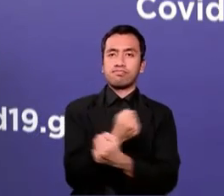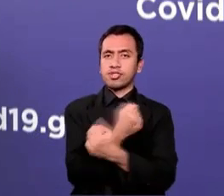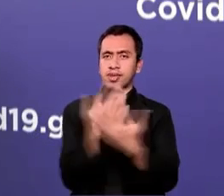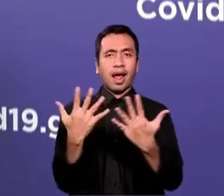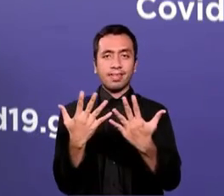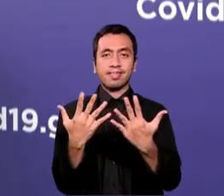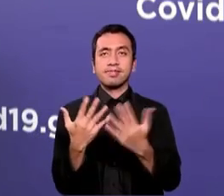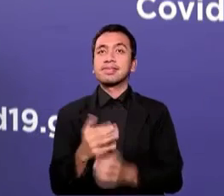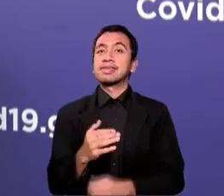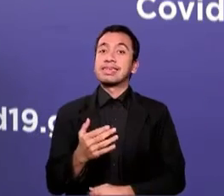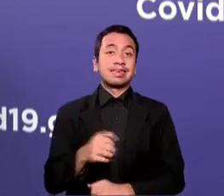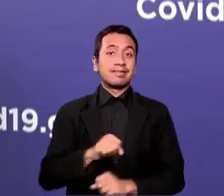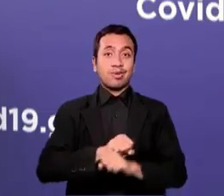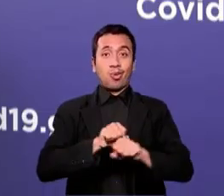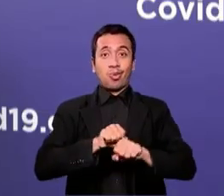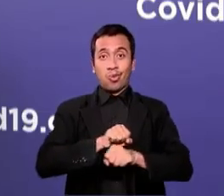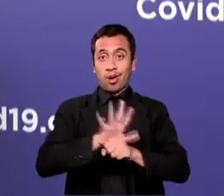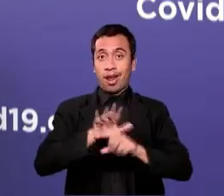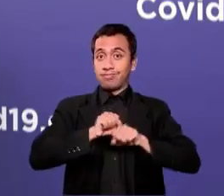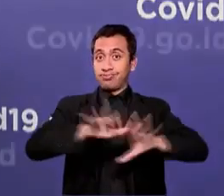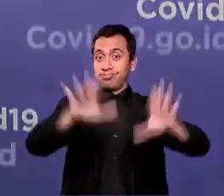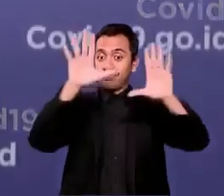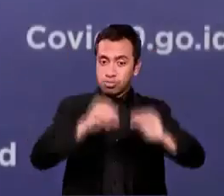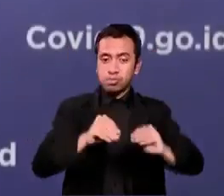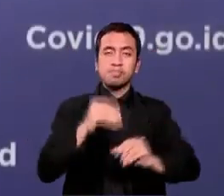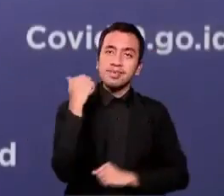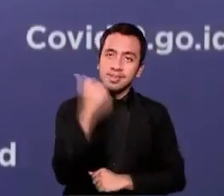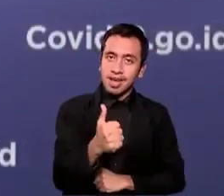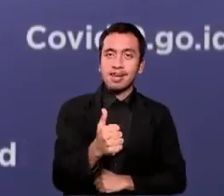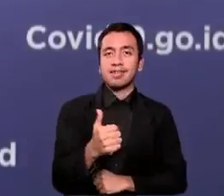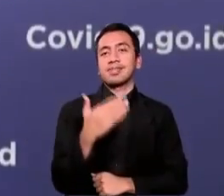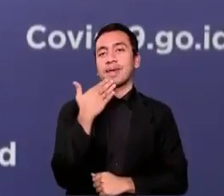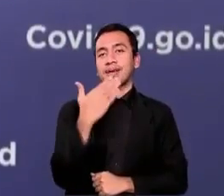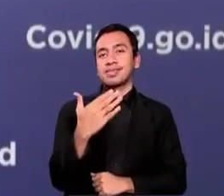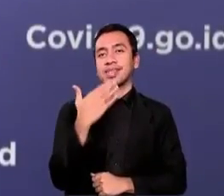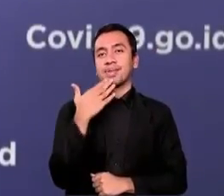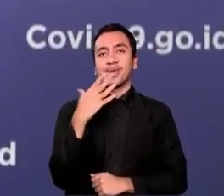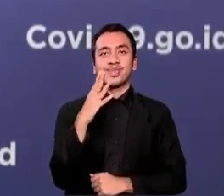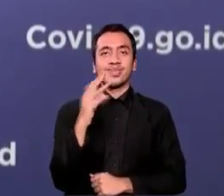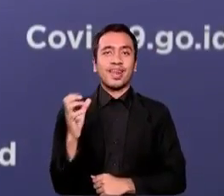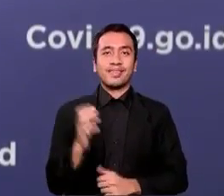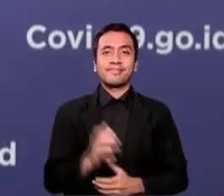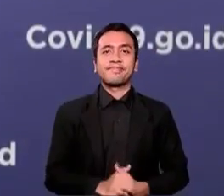melakukan ini kita pasti bisa terima kasih selamat sore